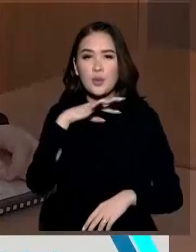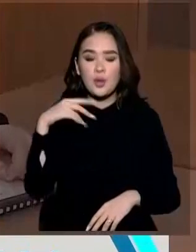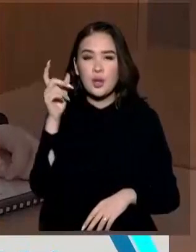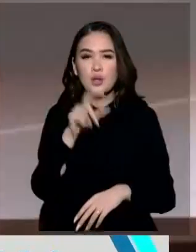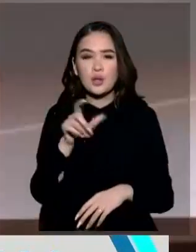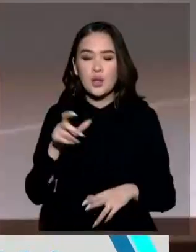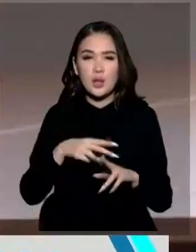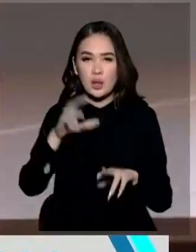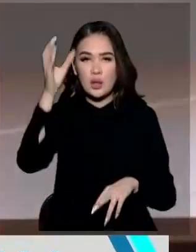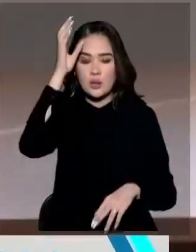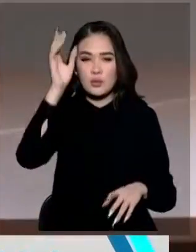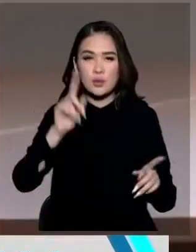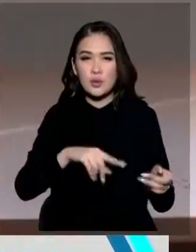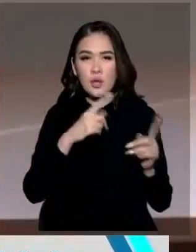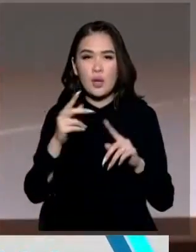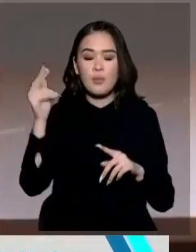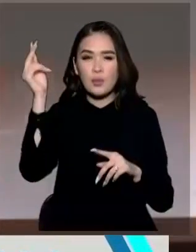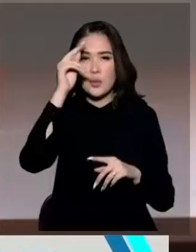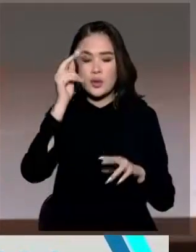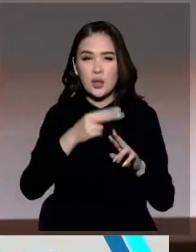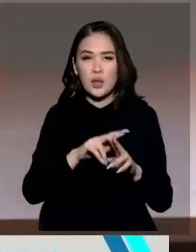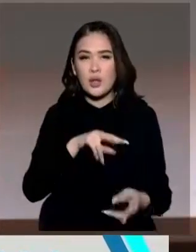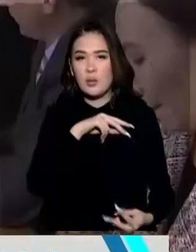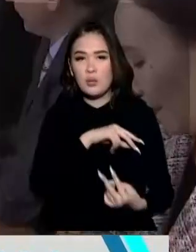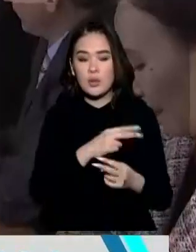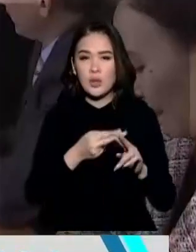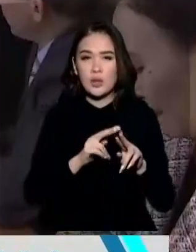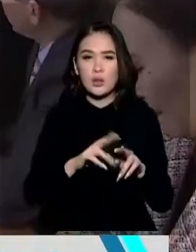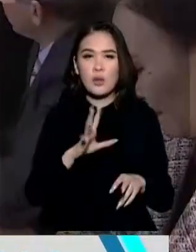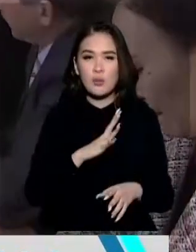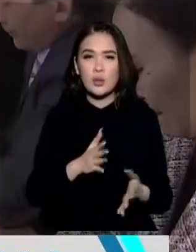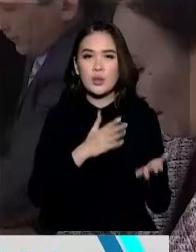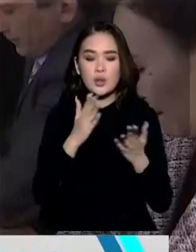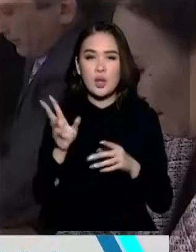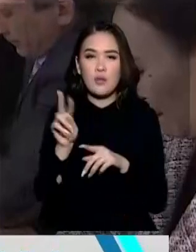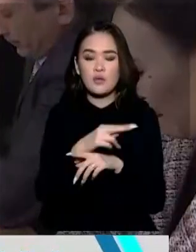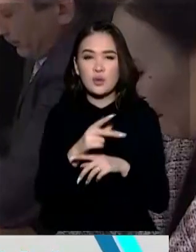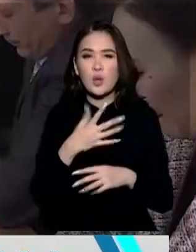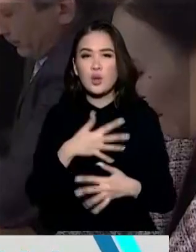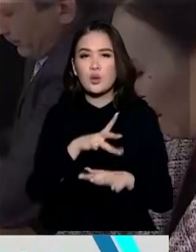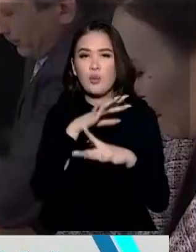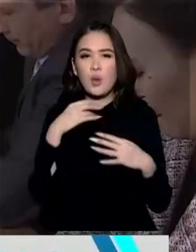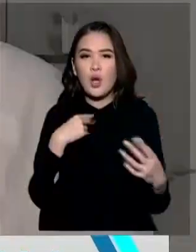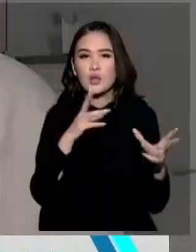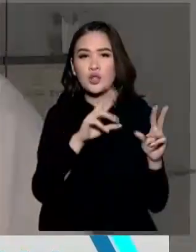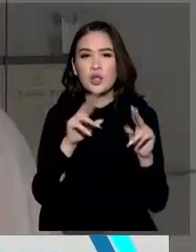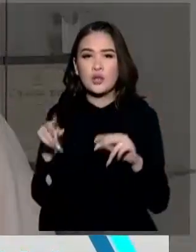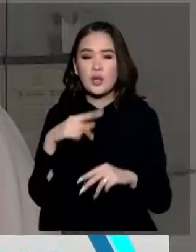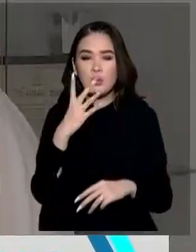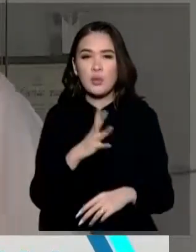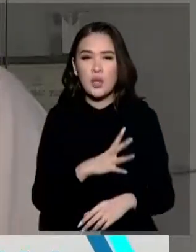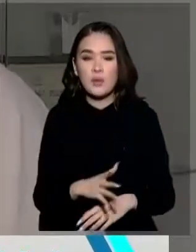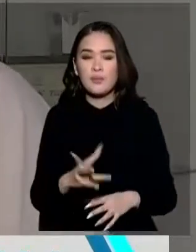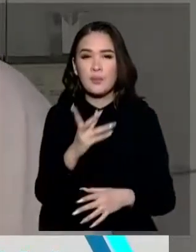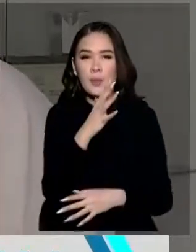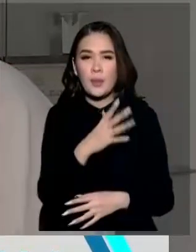де ғылымның шыңына шыққан, білімі телегей теңіз, еңбегі ерен профессордан дәріс алып тәрбие көргенімізге бақыттымыз дейді олар. В настоящее время